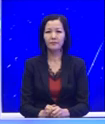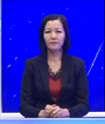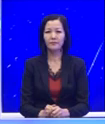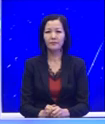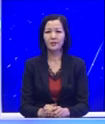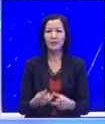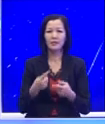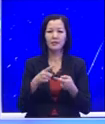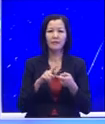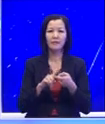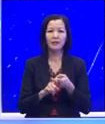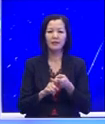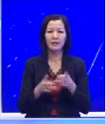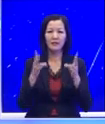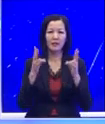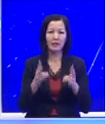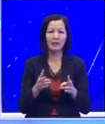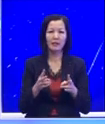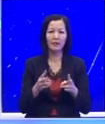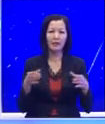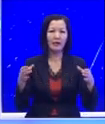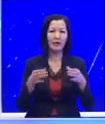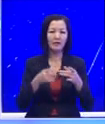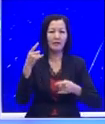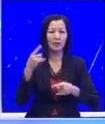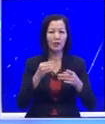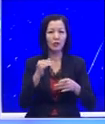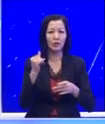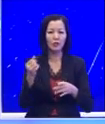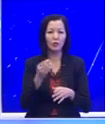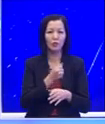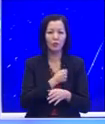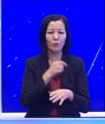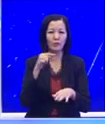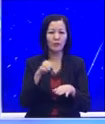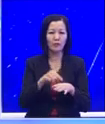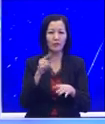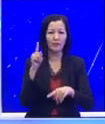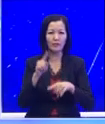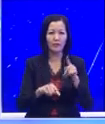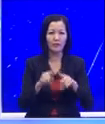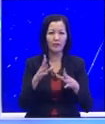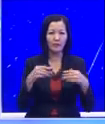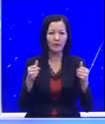В связи с общенациональной трагедией коллектив телеканала ЖТСУ выражает глубокие соболезнования родным и близким